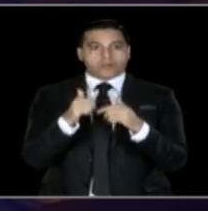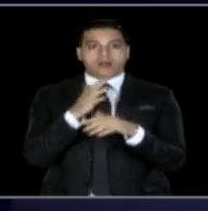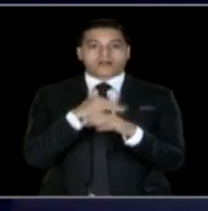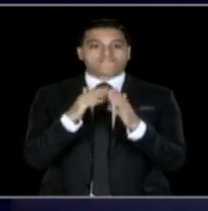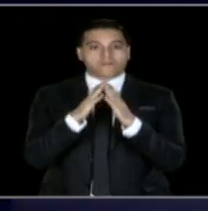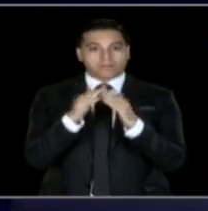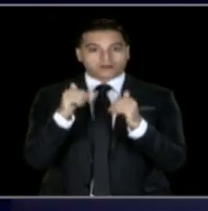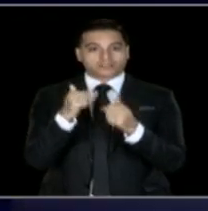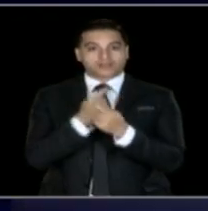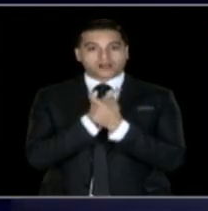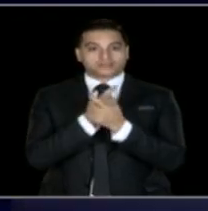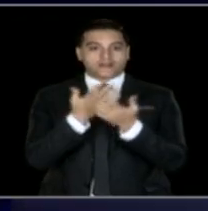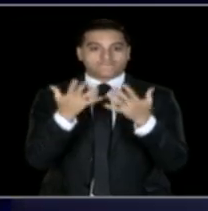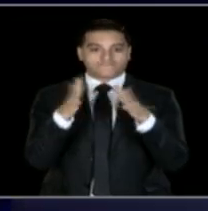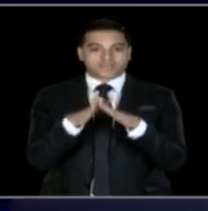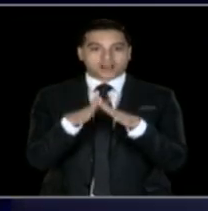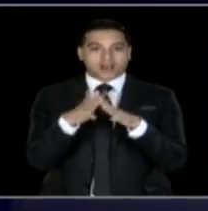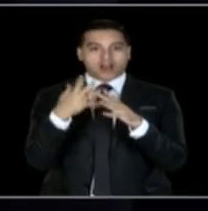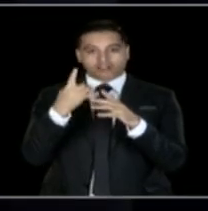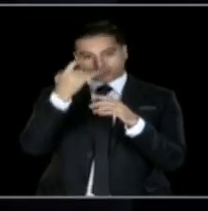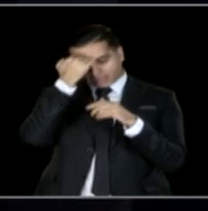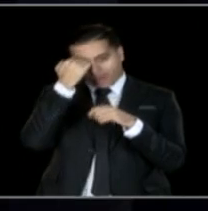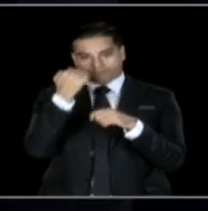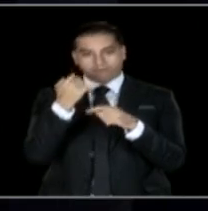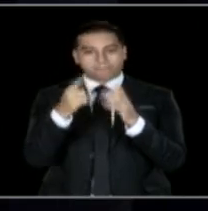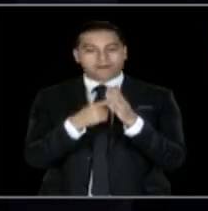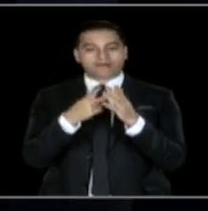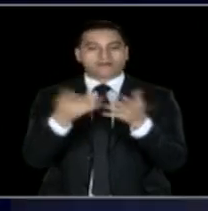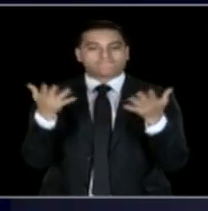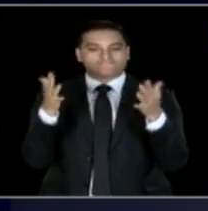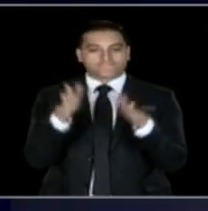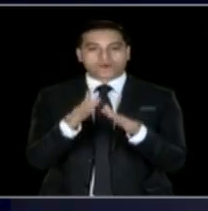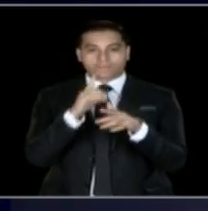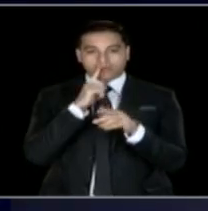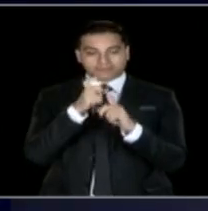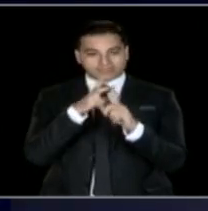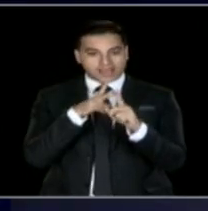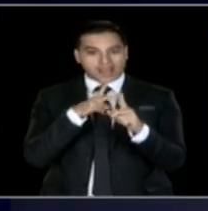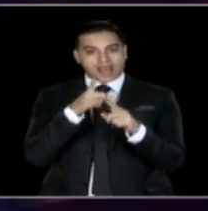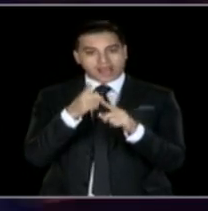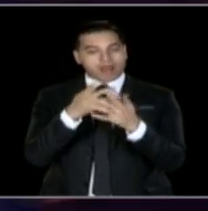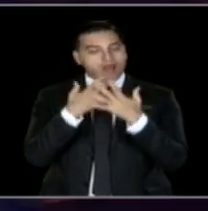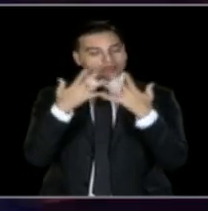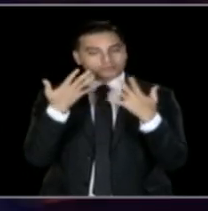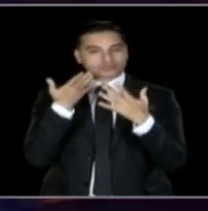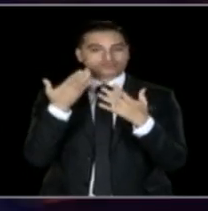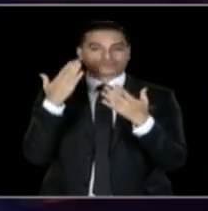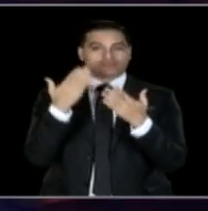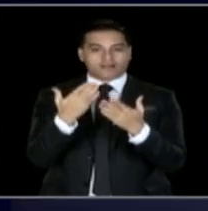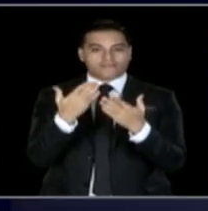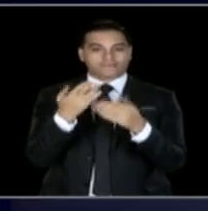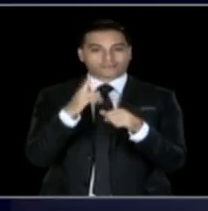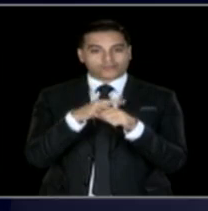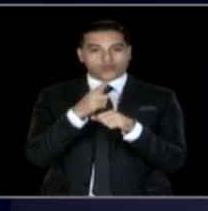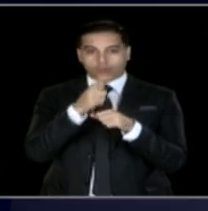عندنا قد الاثار دي 10000 مره ام فحكايه انك تبقي مرشده السياحيه دي حاجه عظيمه ويبقى